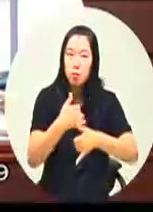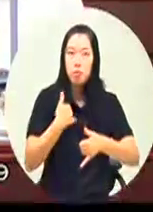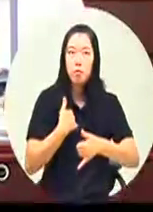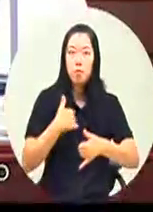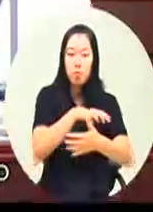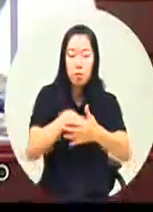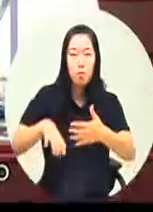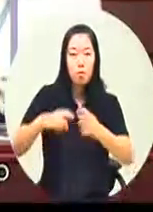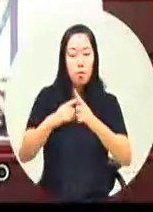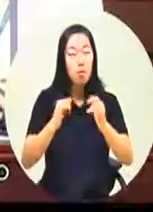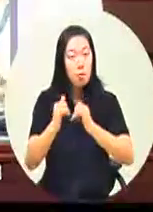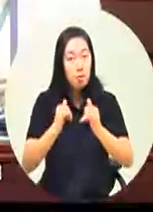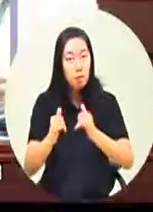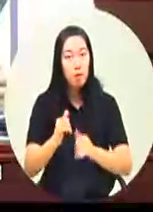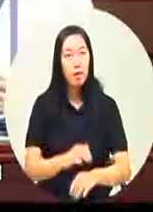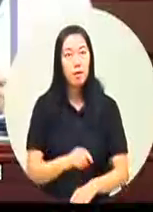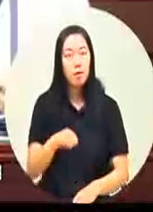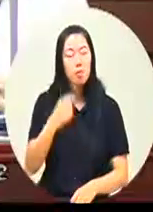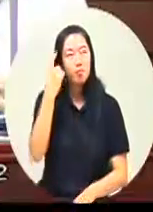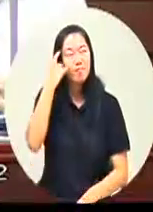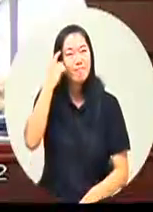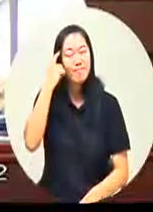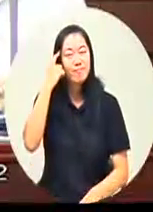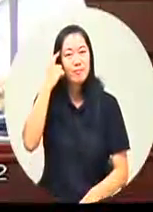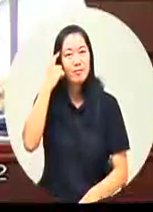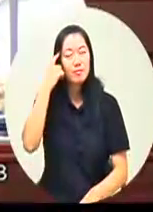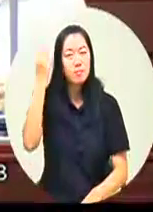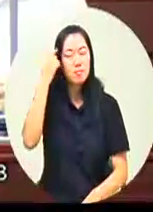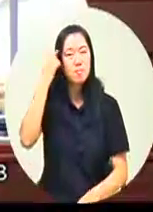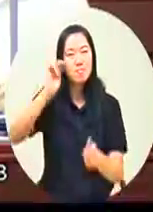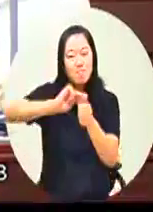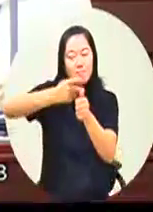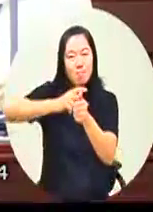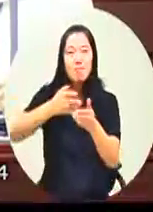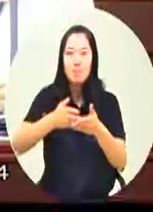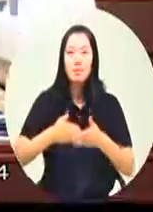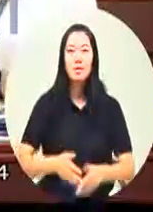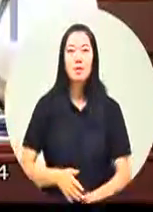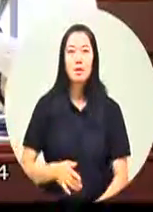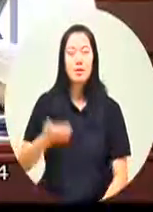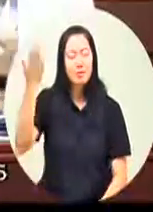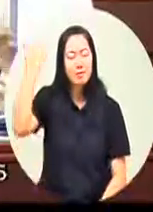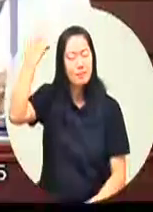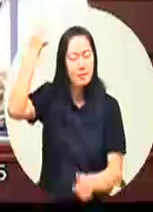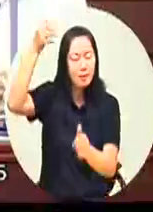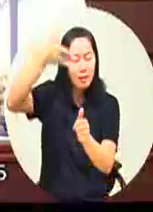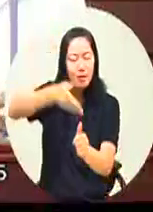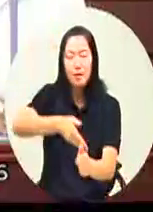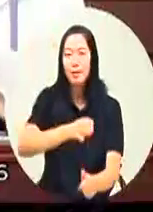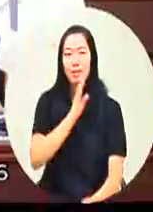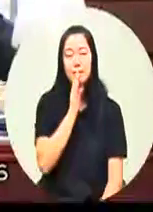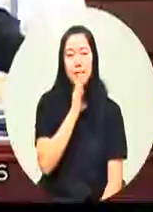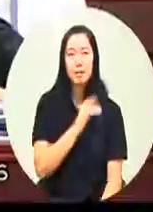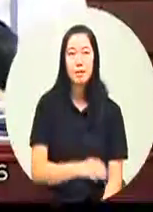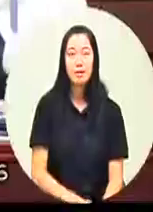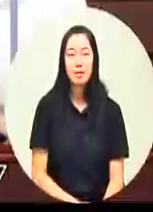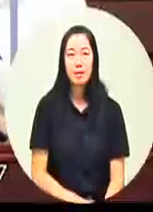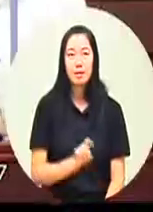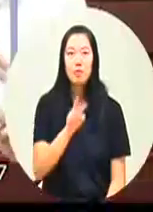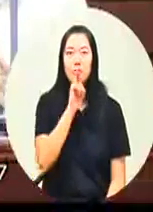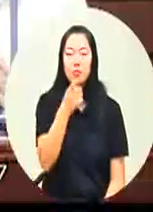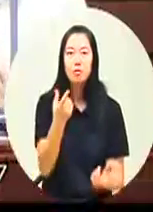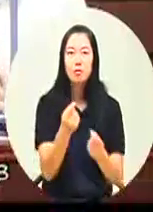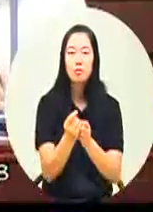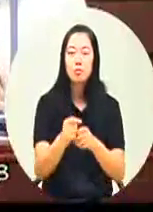面的居民的观念还是保留在过去，好像只是一定要使用到我们的燃油汽